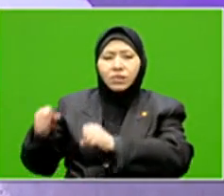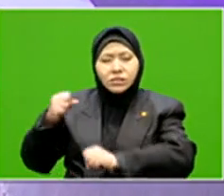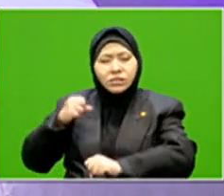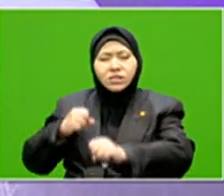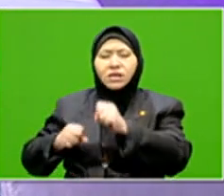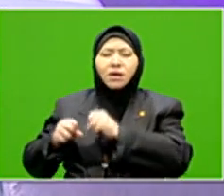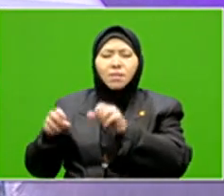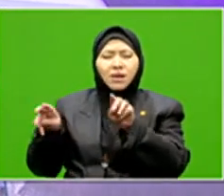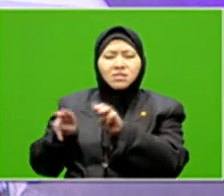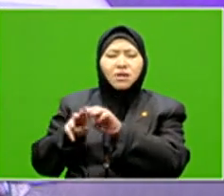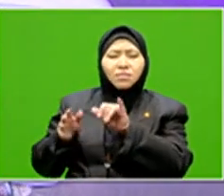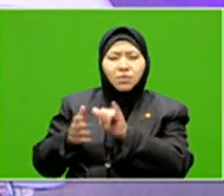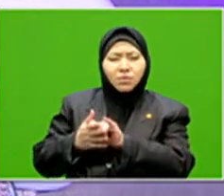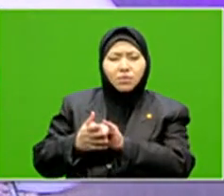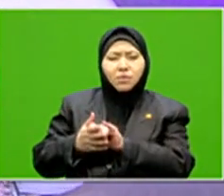القيامة